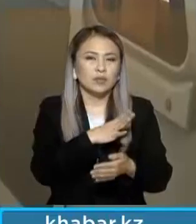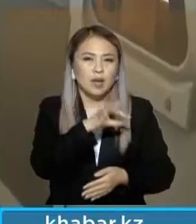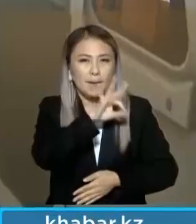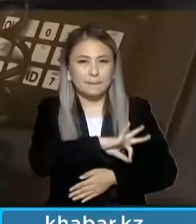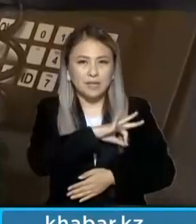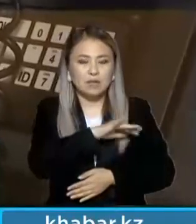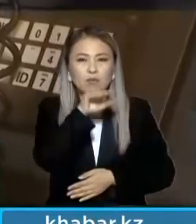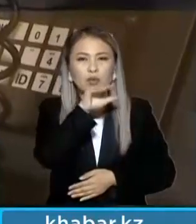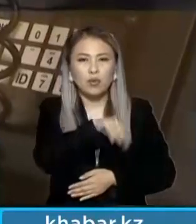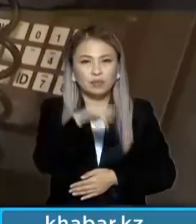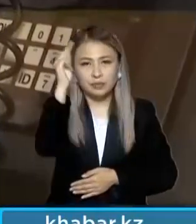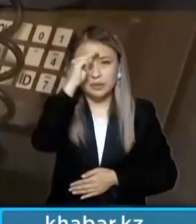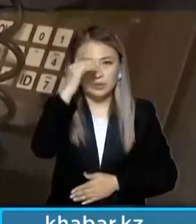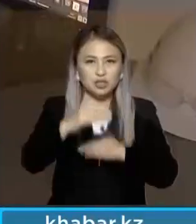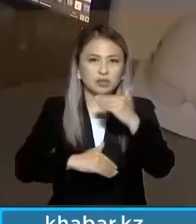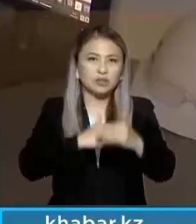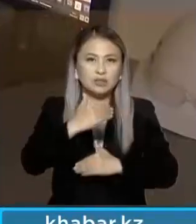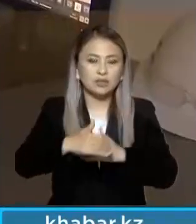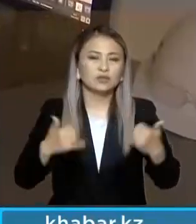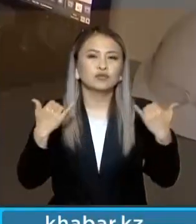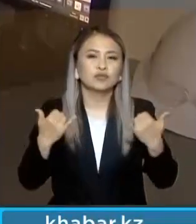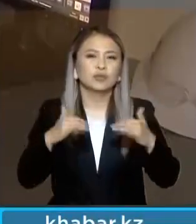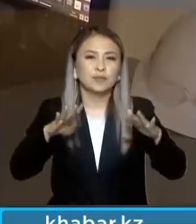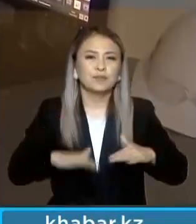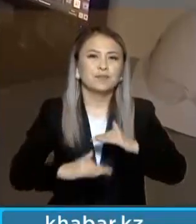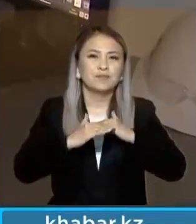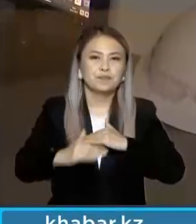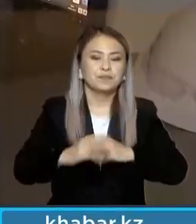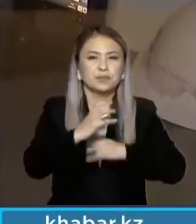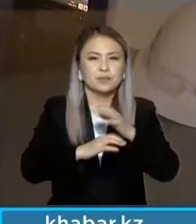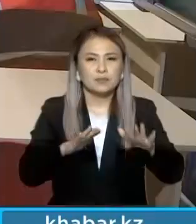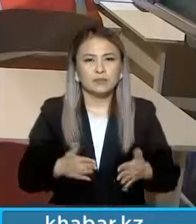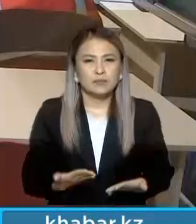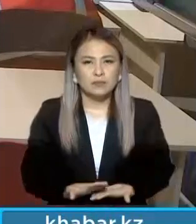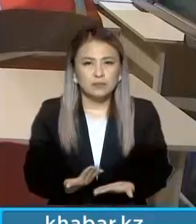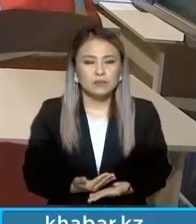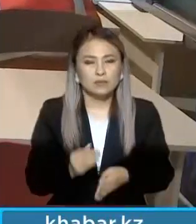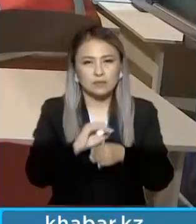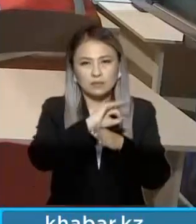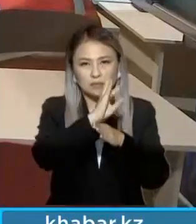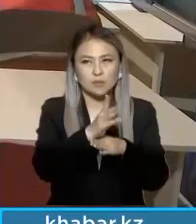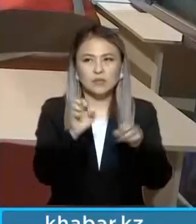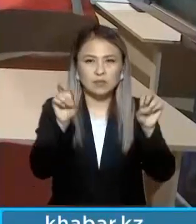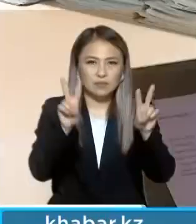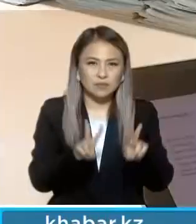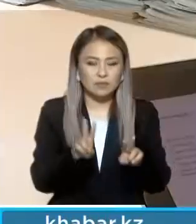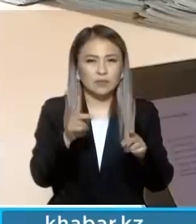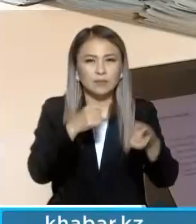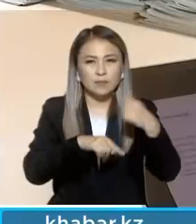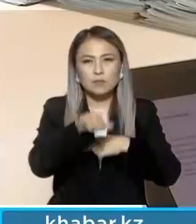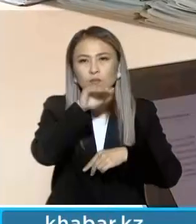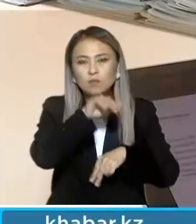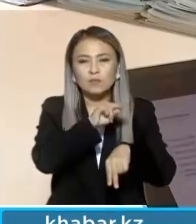кәсіби дағдылары мен білімін жетілдіреді. Өндіріс орны жергілікті халықты да тұрақты жұмыспен қамтамасыз етіп отыр. Ол үшін мамандарды кәсіптік қайта